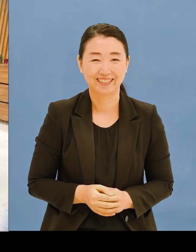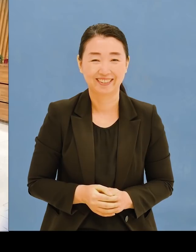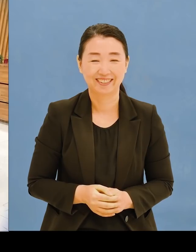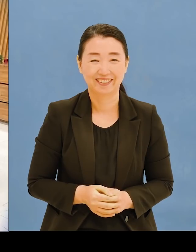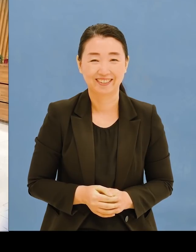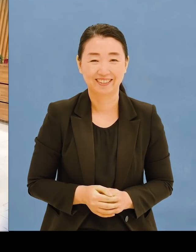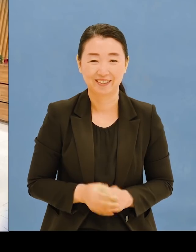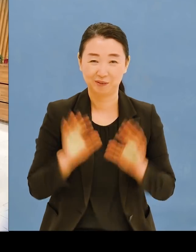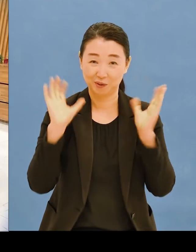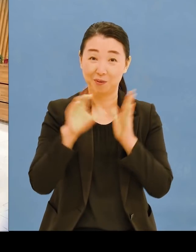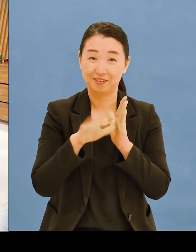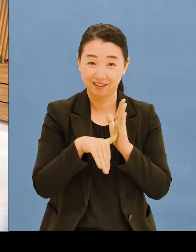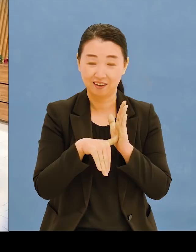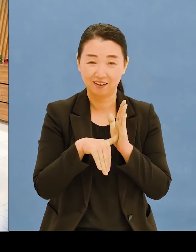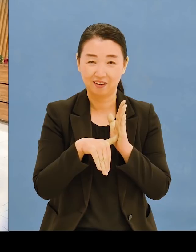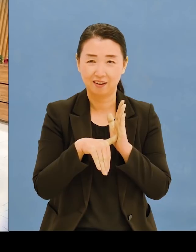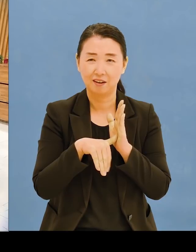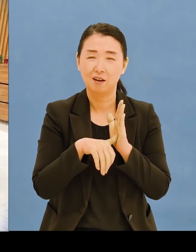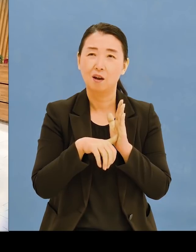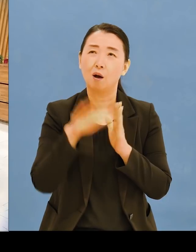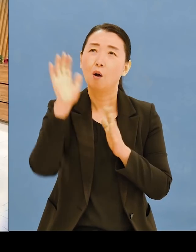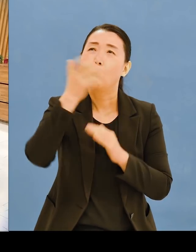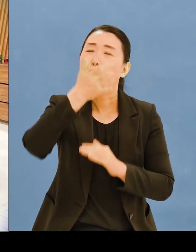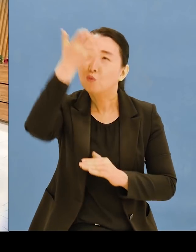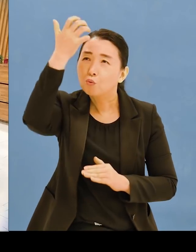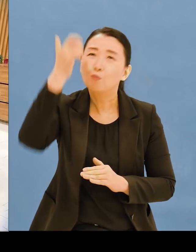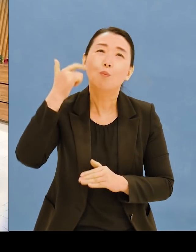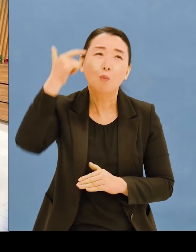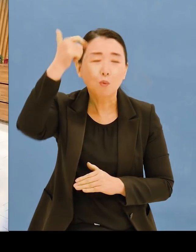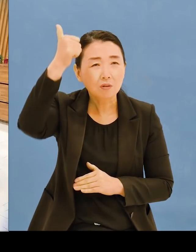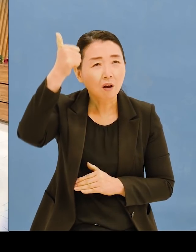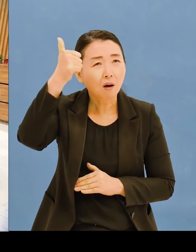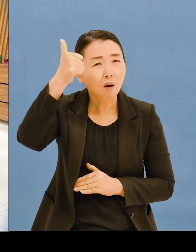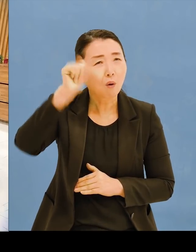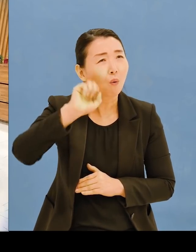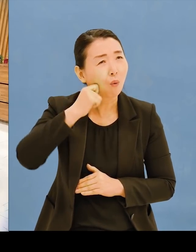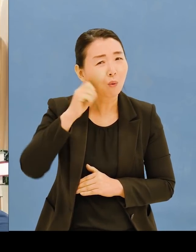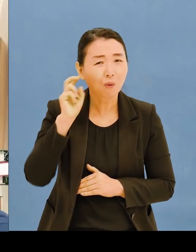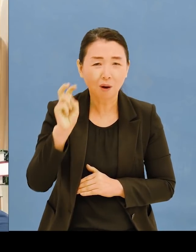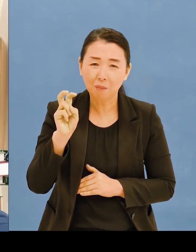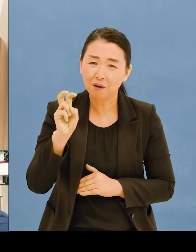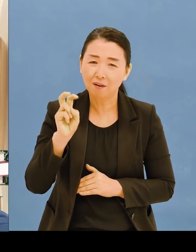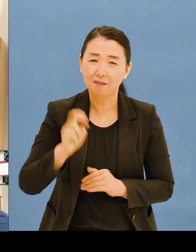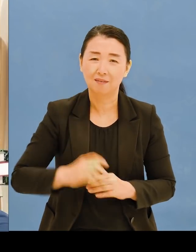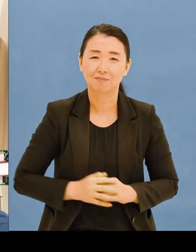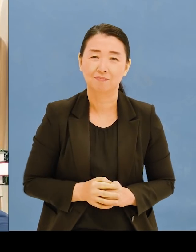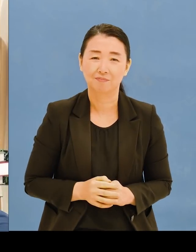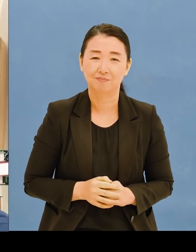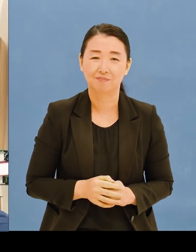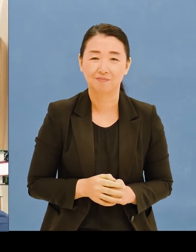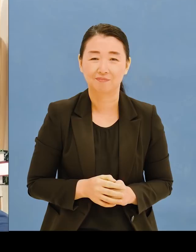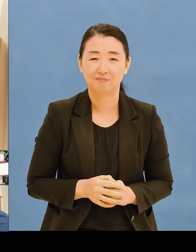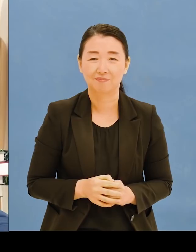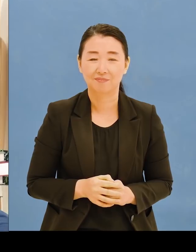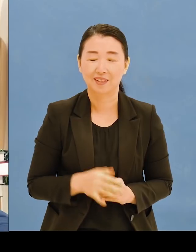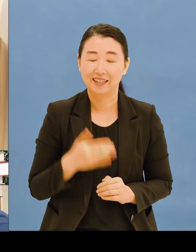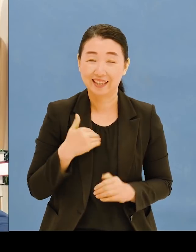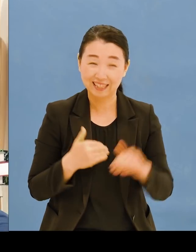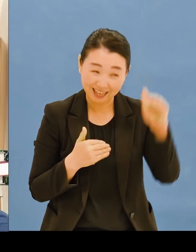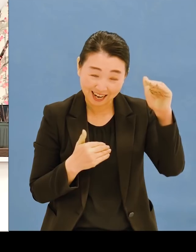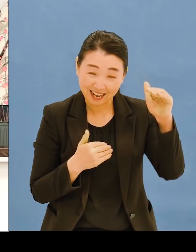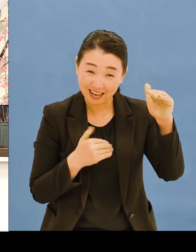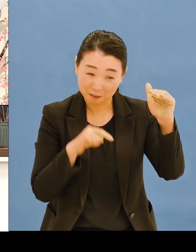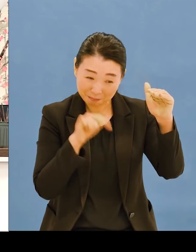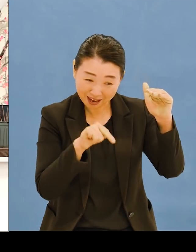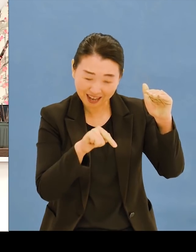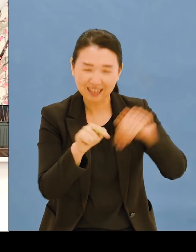사실 어린 시절에, 특히 어린 시절에 이렇게 장래 희망을 목사라고 꿈꾼다는 건 쉽지 않았을 것 같은데. 네, 제가 자란 곳이 엄청